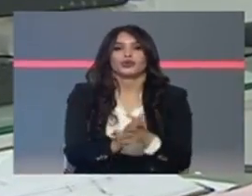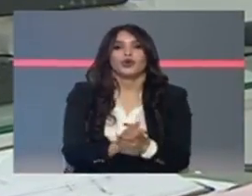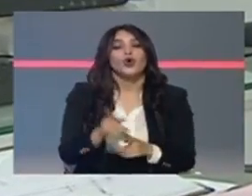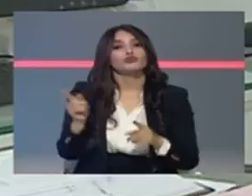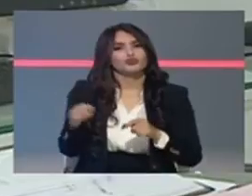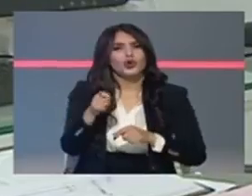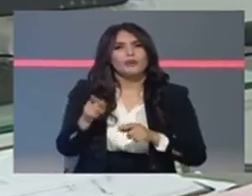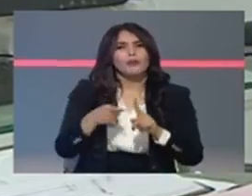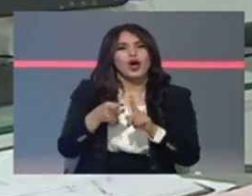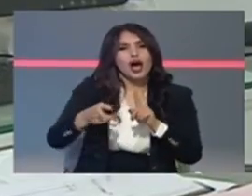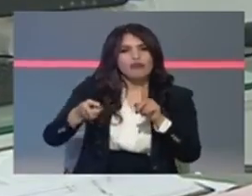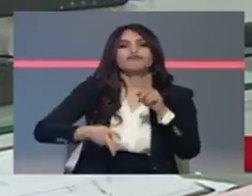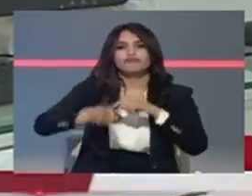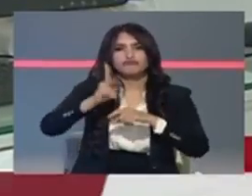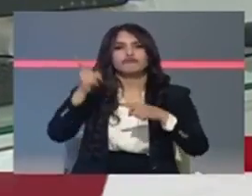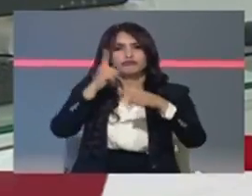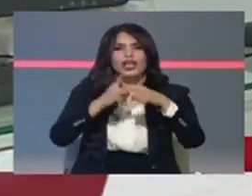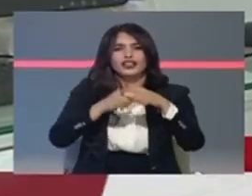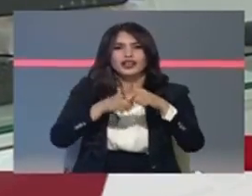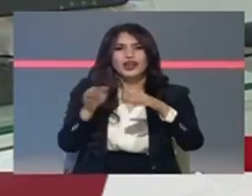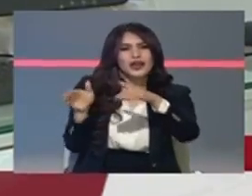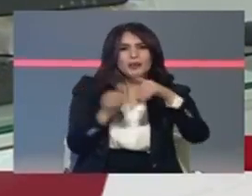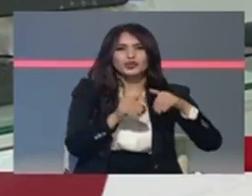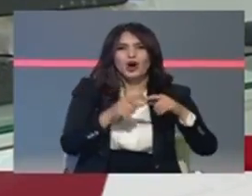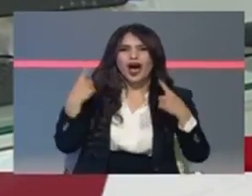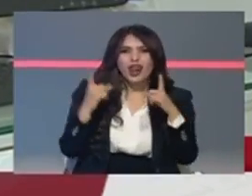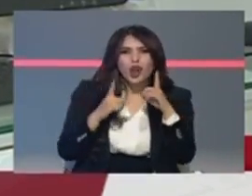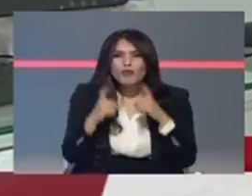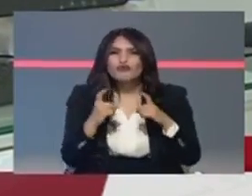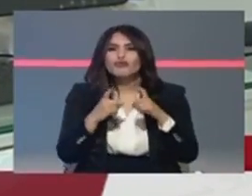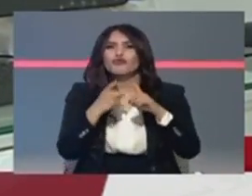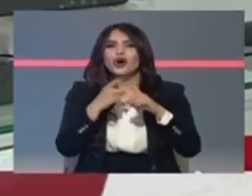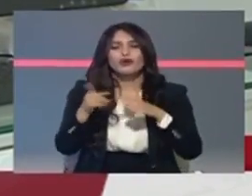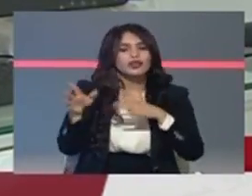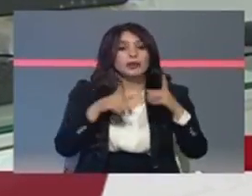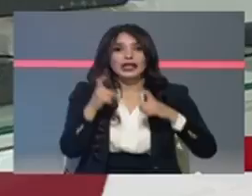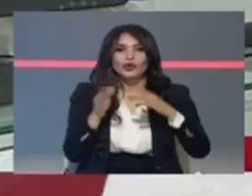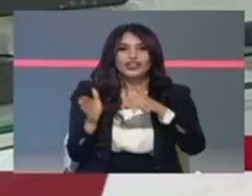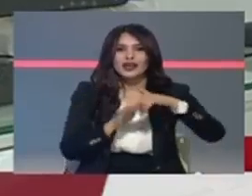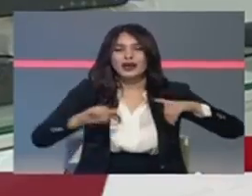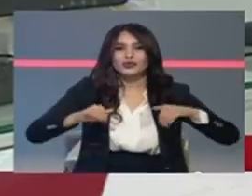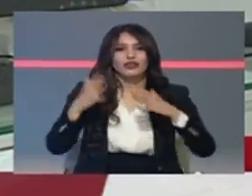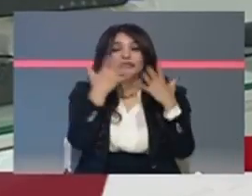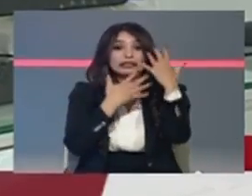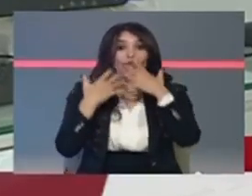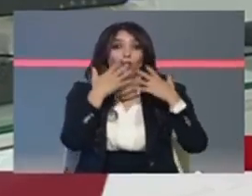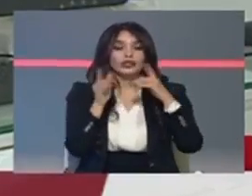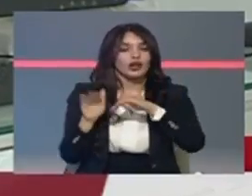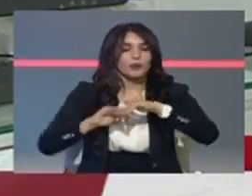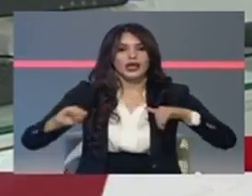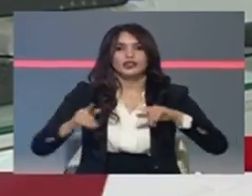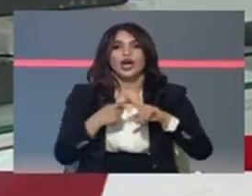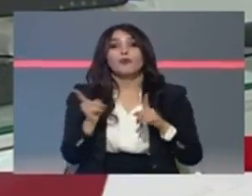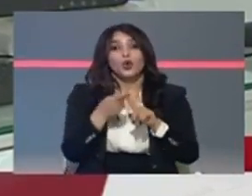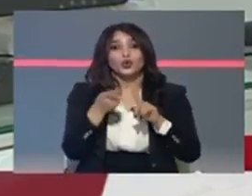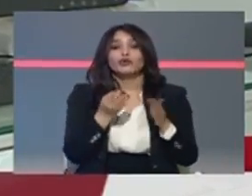إيجابيين في التعامل مع الصغار، نتجنبوا العنف، نتجنبوا نحاولوا نتصرفوا في الحالات نتاع التوتر، ما نوقفوش الدواء. الحاجة الأولى إعطاء المعلومة